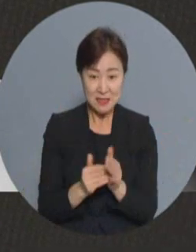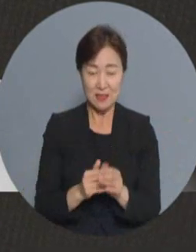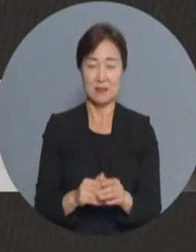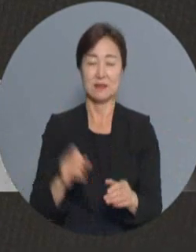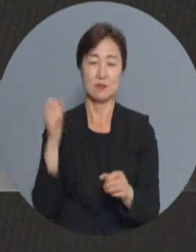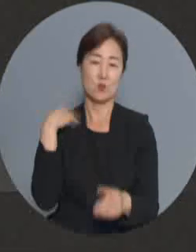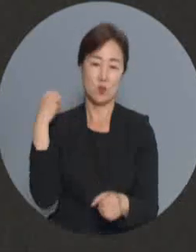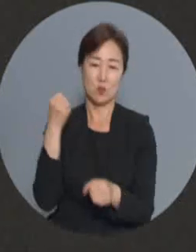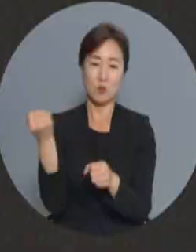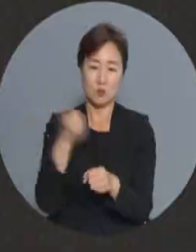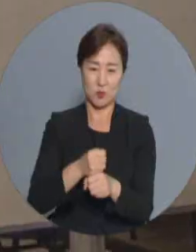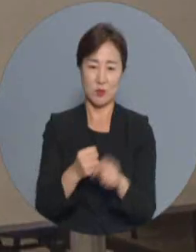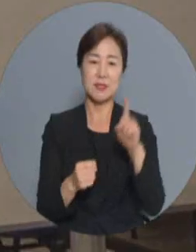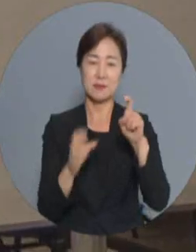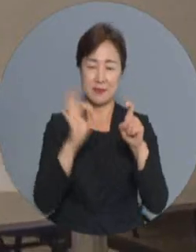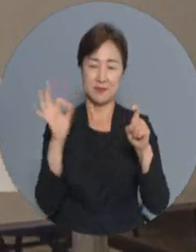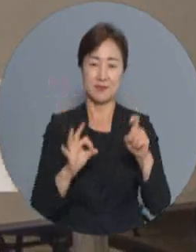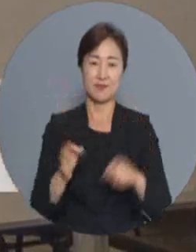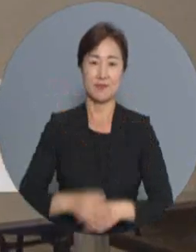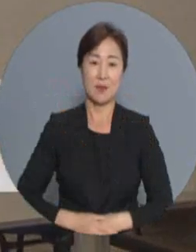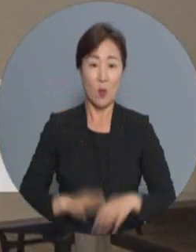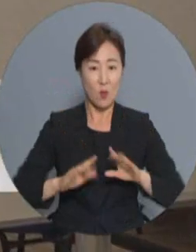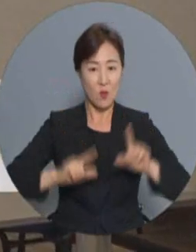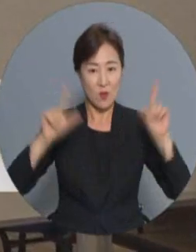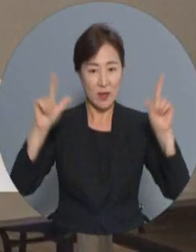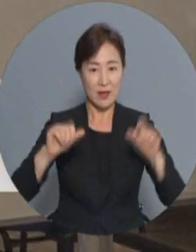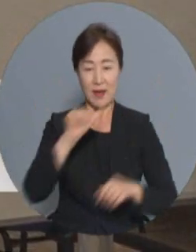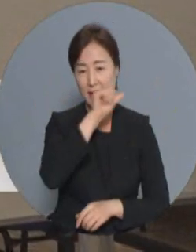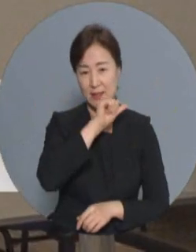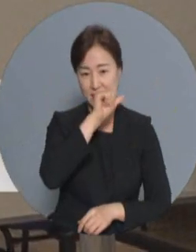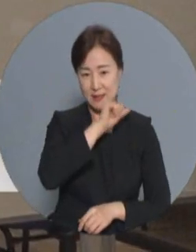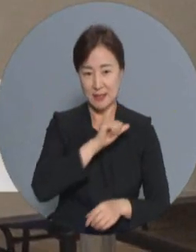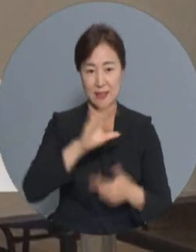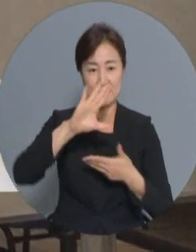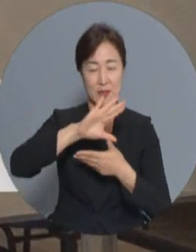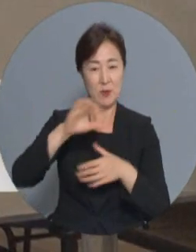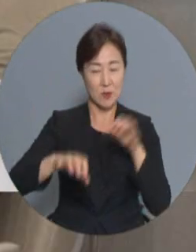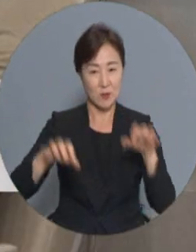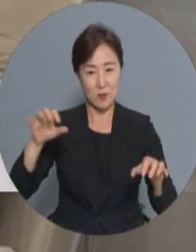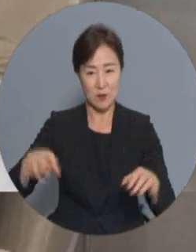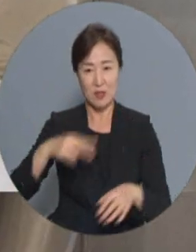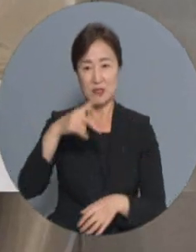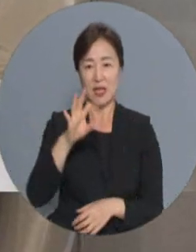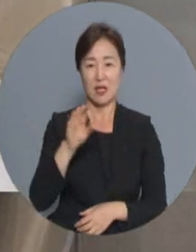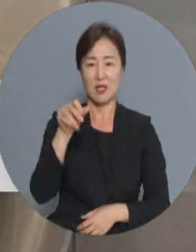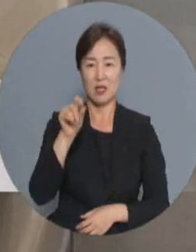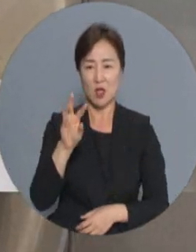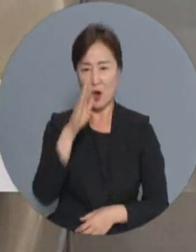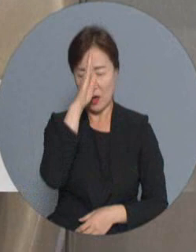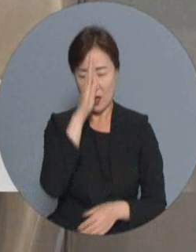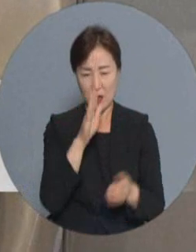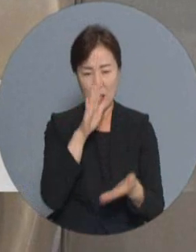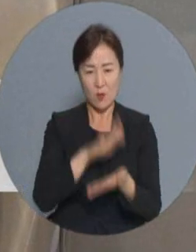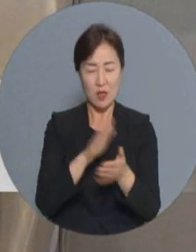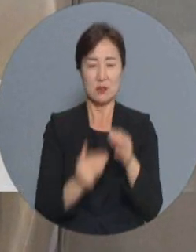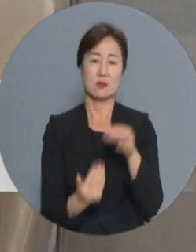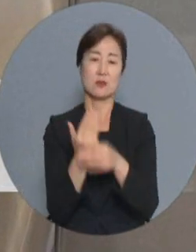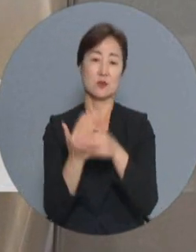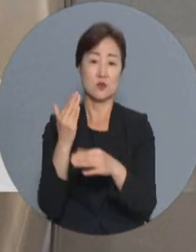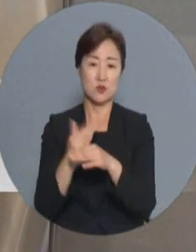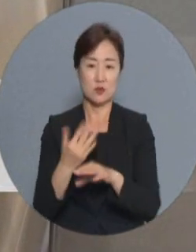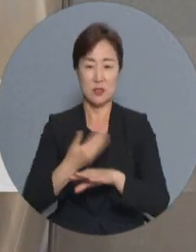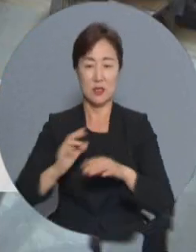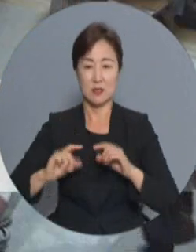전환됩니다 올해 동남아시아와 중남미 등에서 댕기열 환자가 증가하면서 해외 여행시 주위가